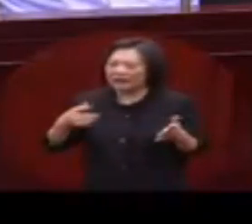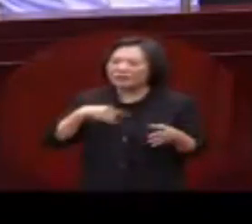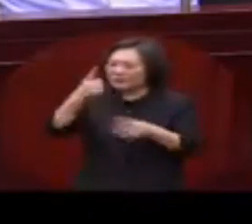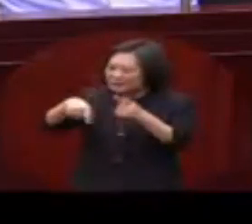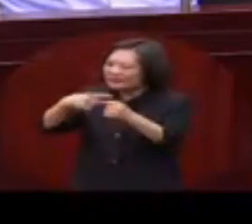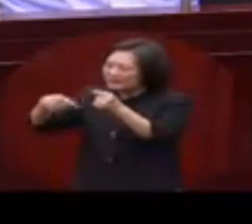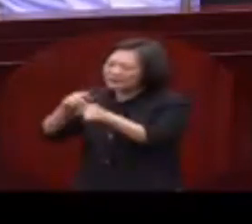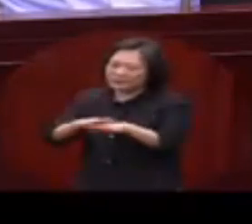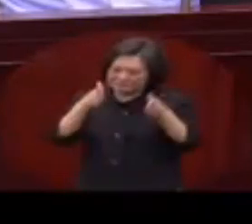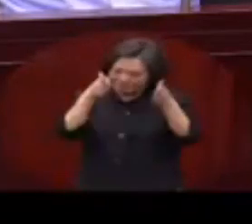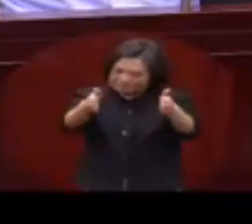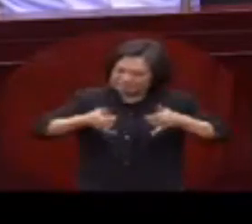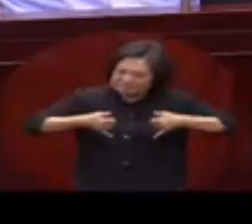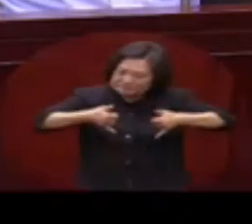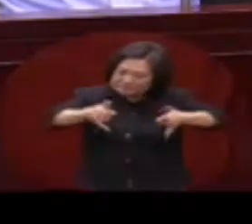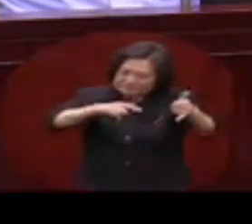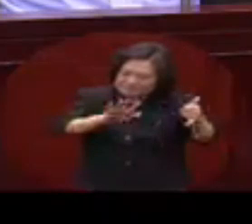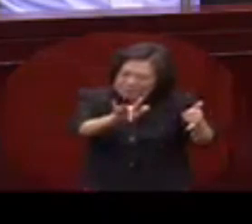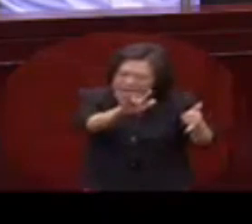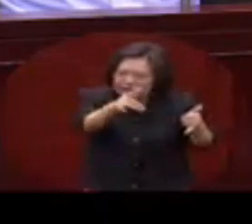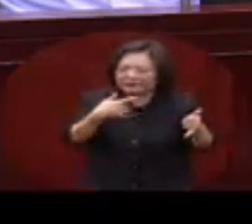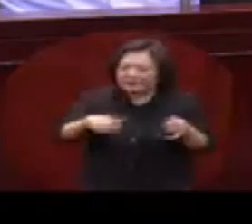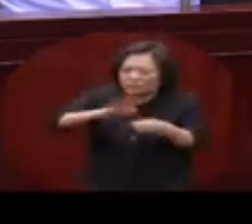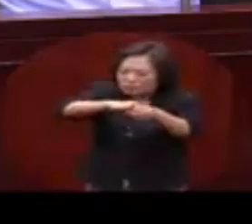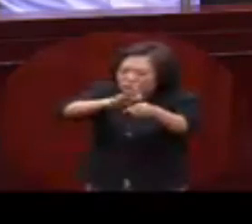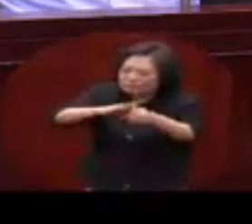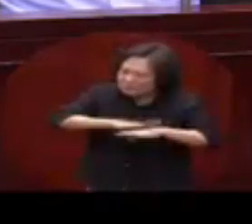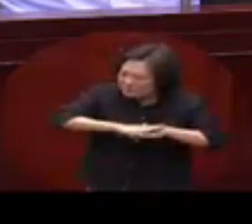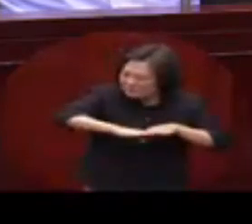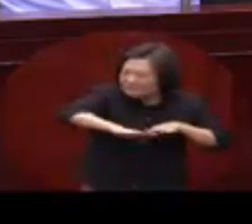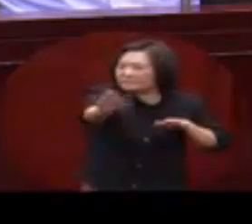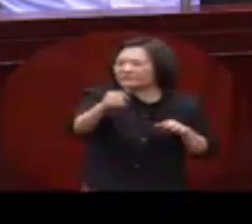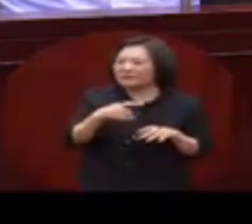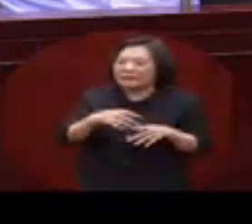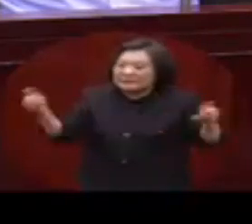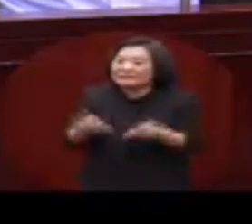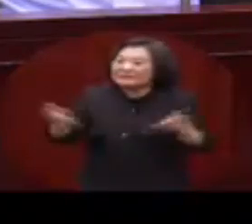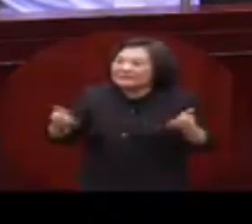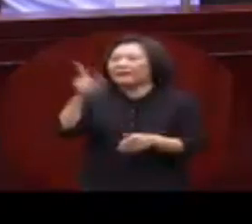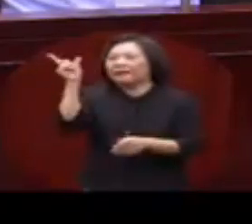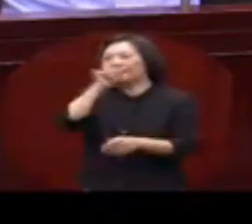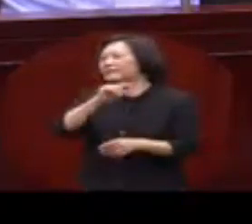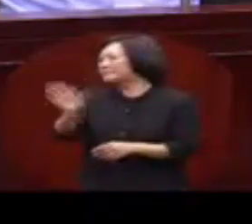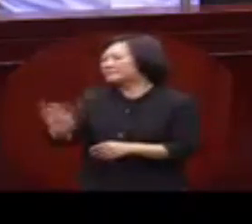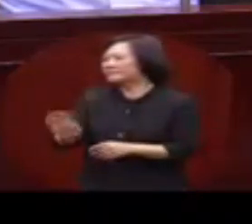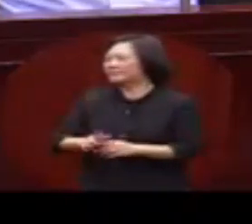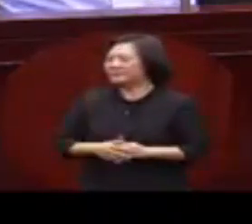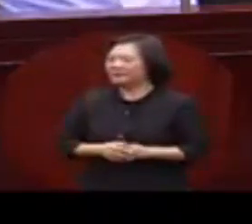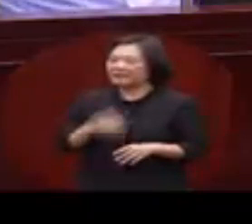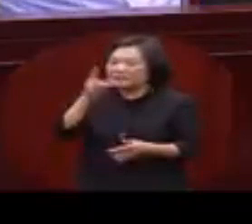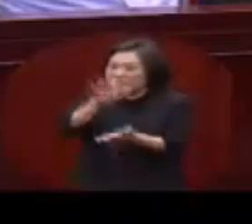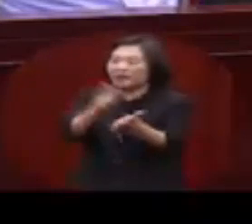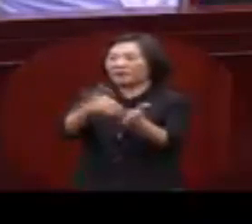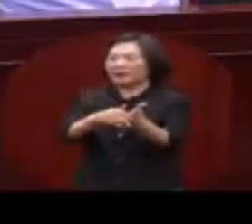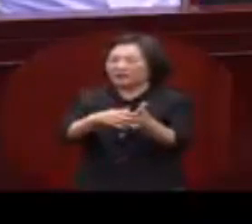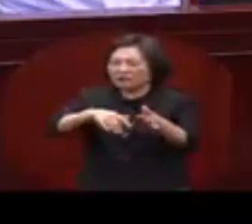铺了哈，大概以后就建立一个高标准，你知道哈。那我也希望说不要一直挖马路来换马路，所以我们就一次用高品质给它做好。